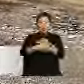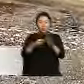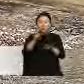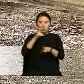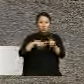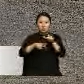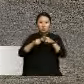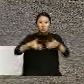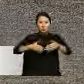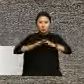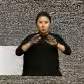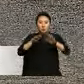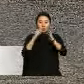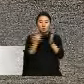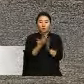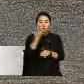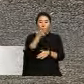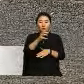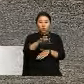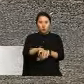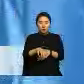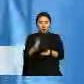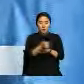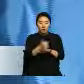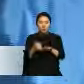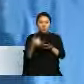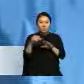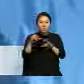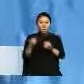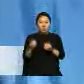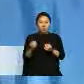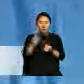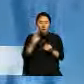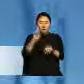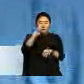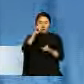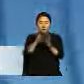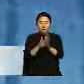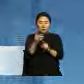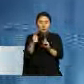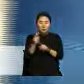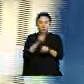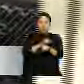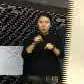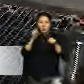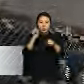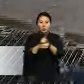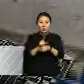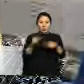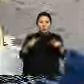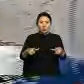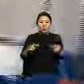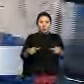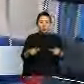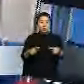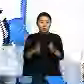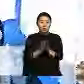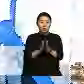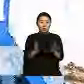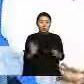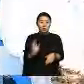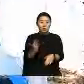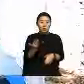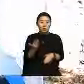더 구축해 모두 8개소로 늘렸습니다. 박윤국 포천시장은 지역 특성에 맞게 설계한 방역 시스템을